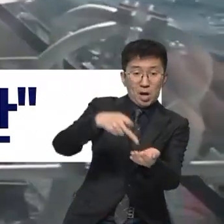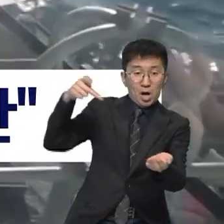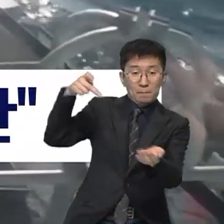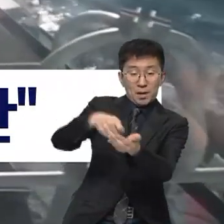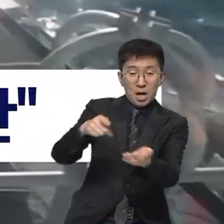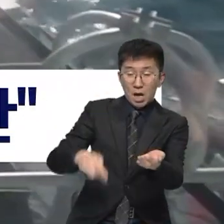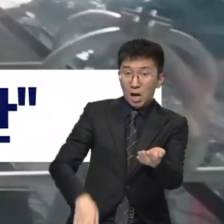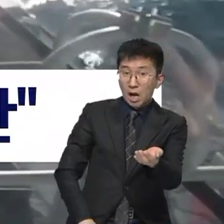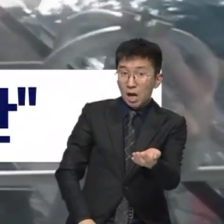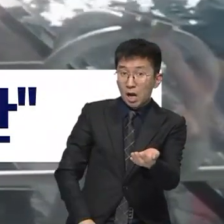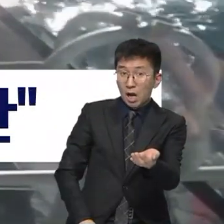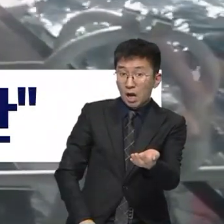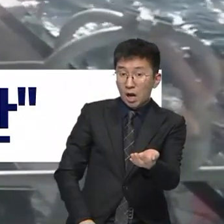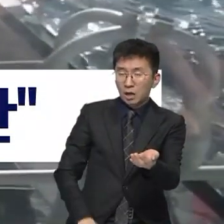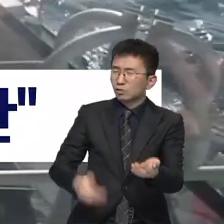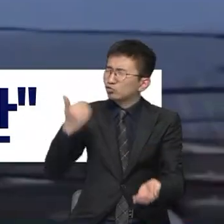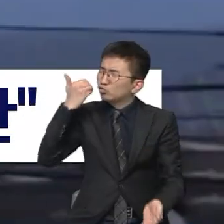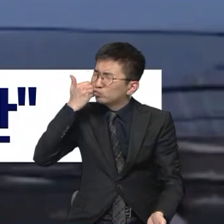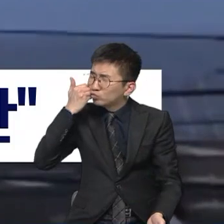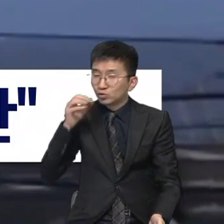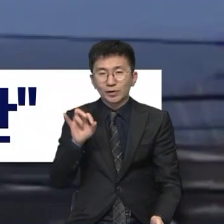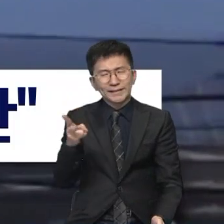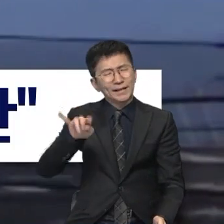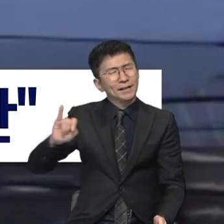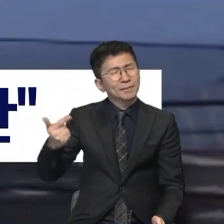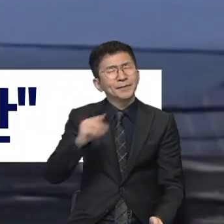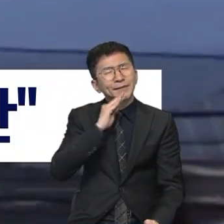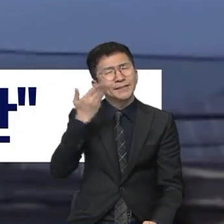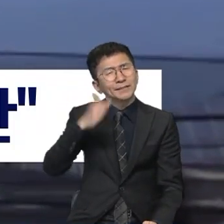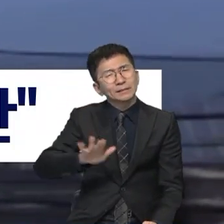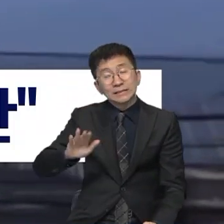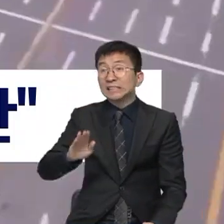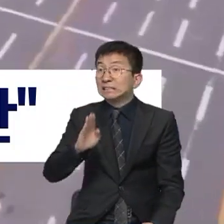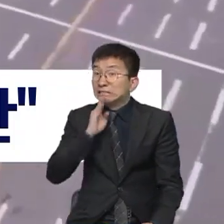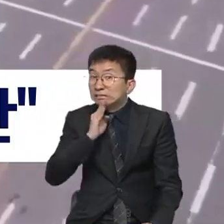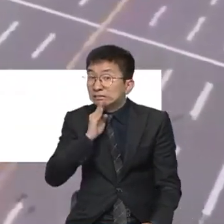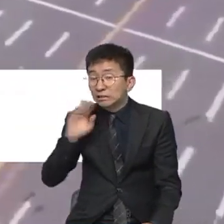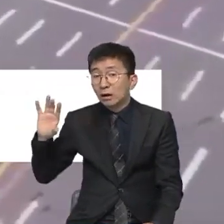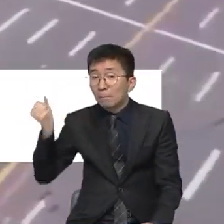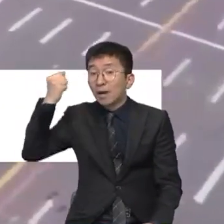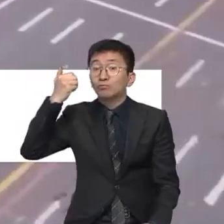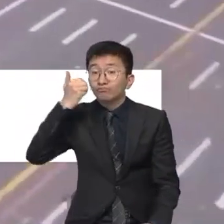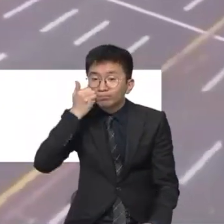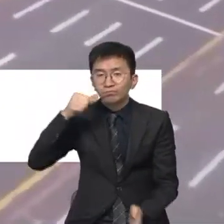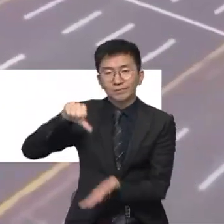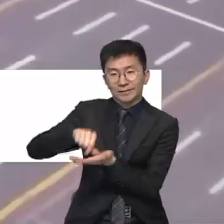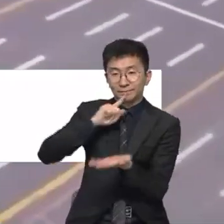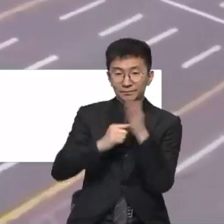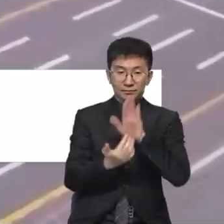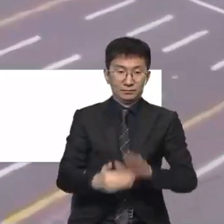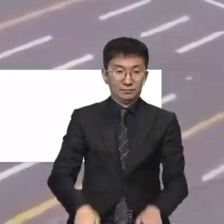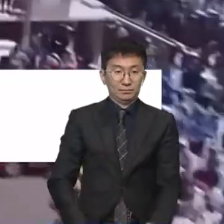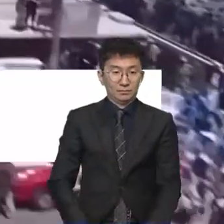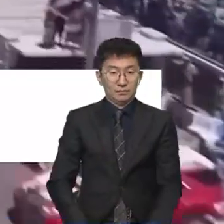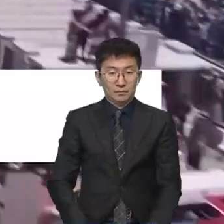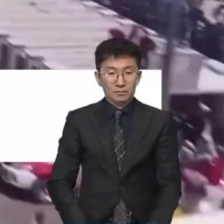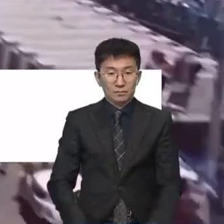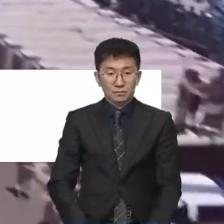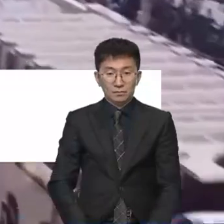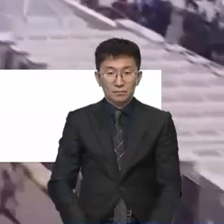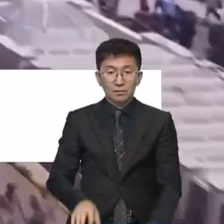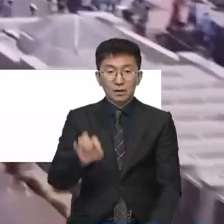예멘 후티반군이 했지만 배후엔 이란이 있다고 지목했습니다. They're the ones with their finger on the trigger. But that